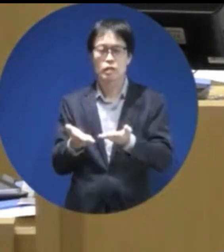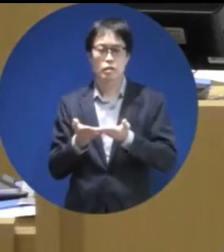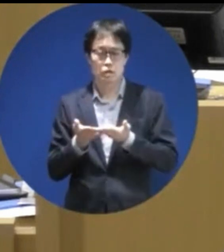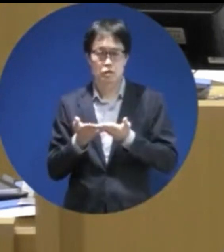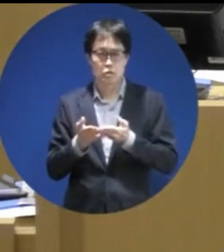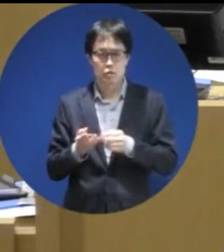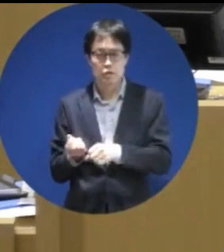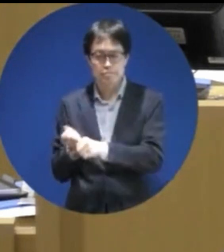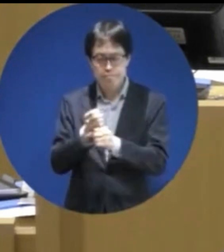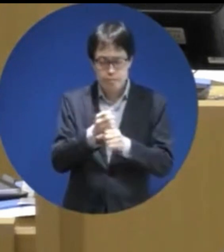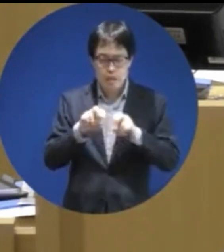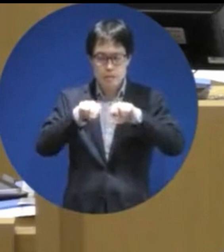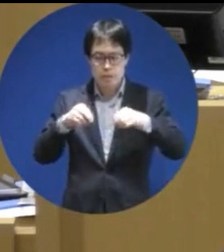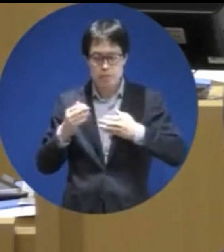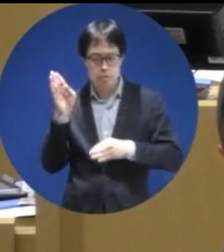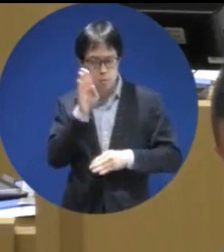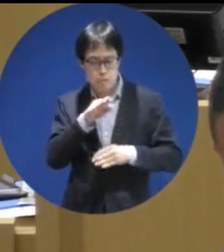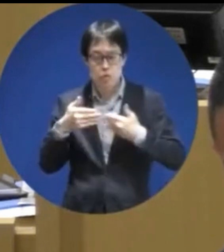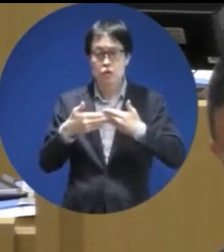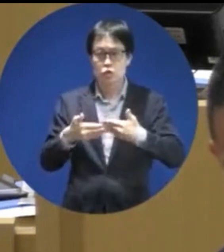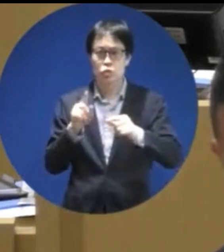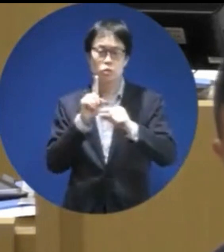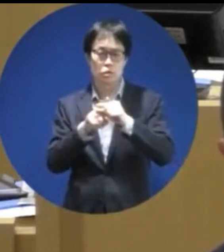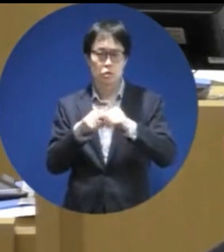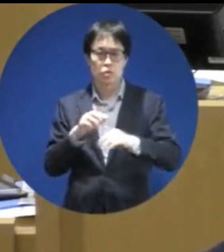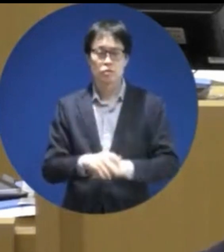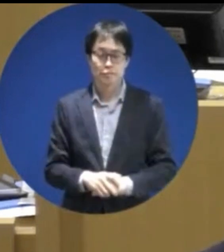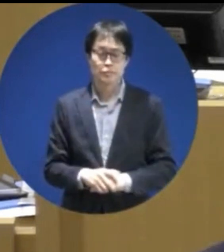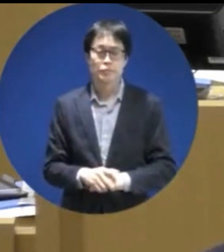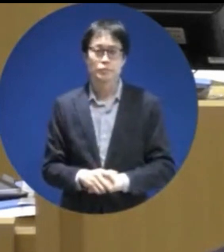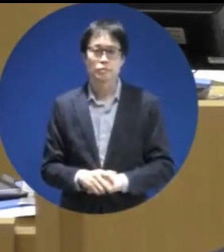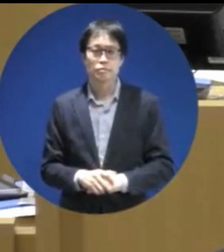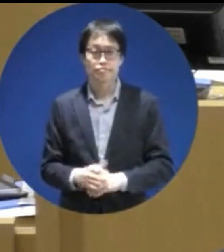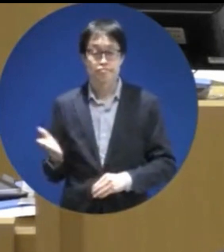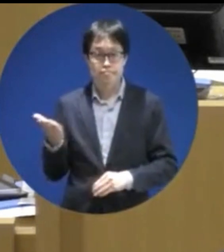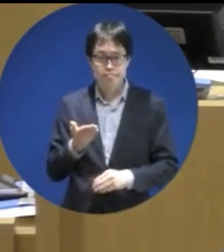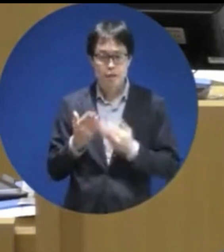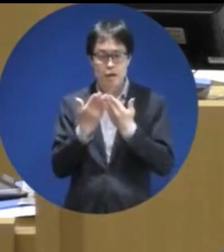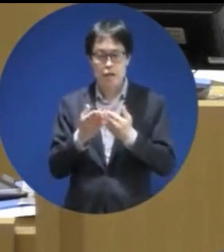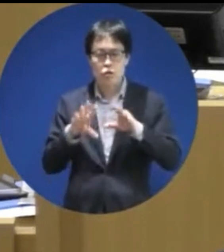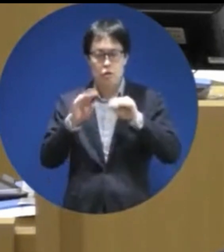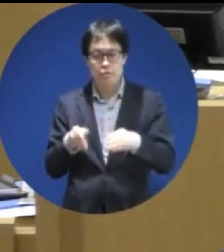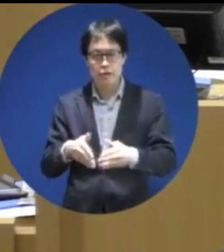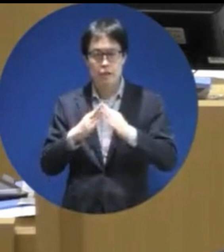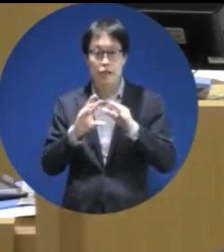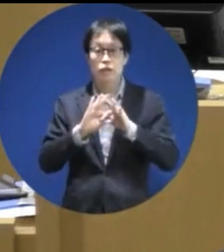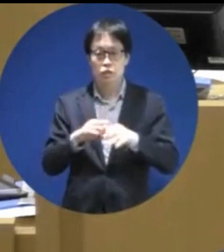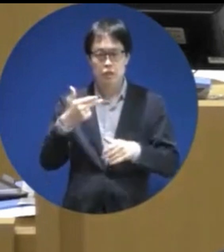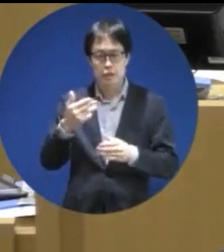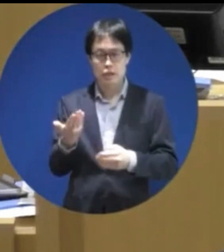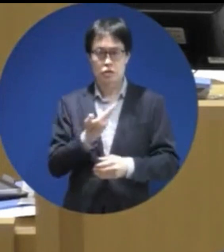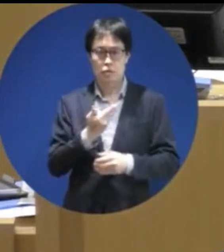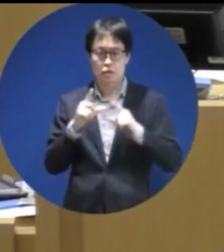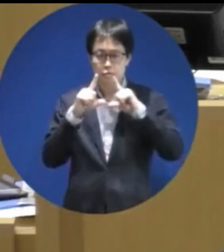整備の計画は順調に進んでいます。 次に学校の建て替えについて7点のご質問です